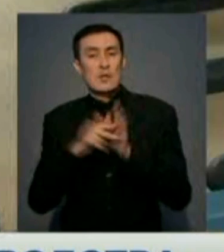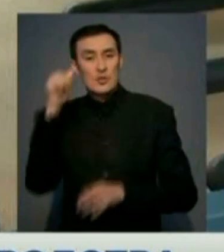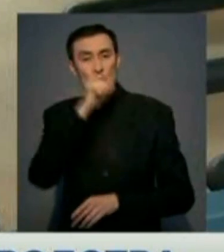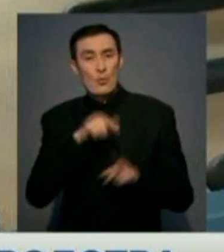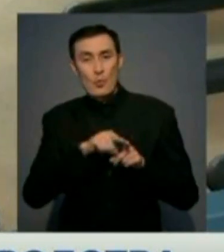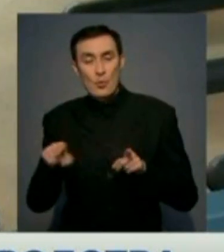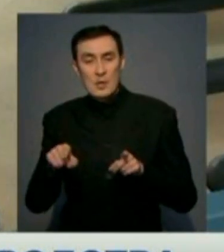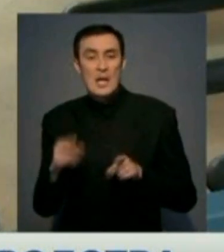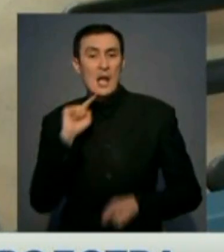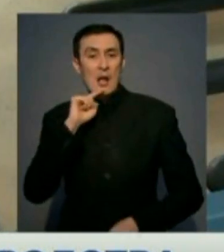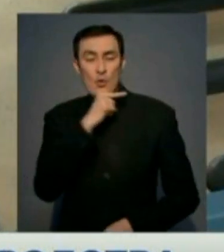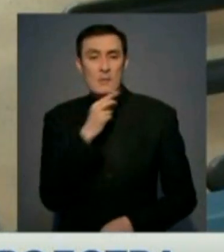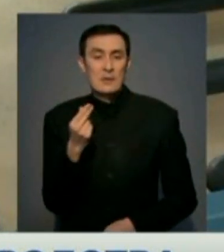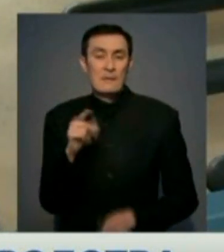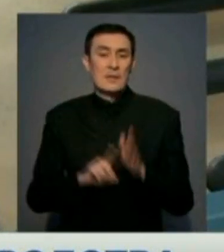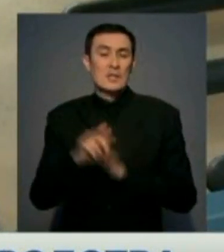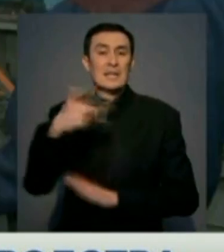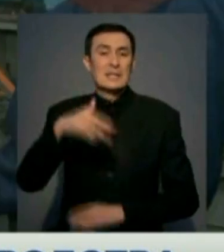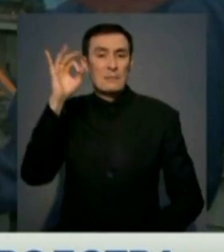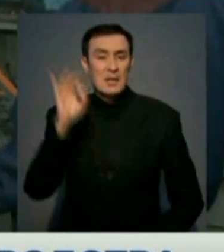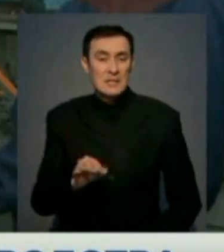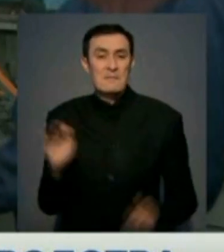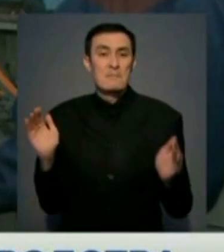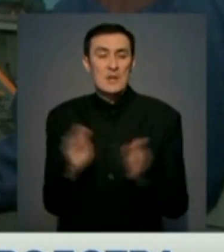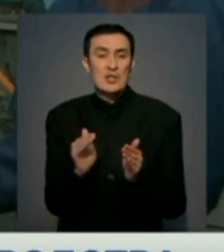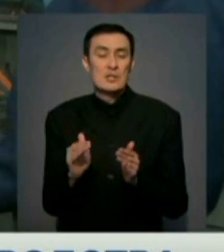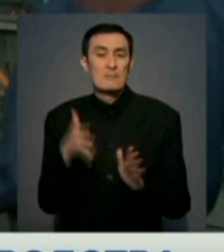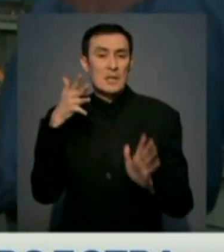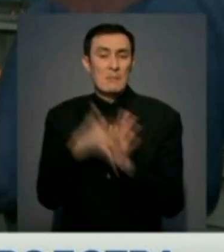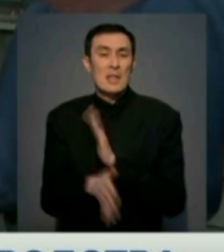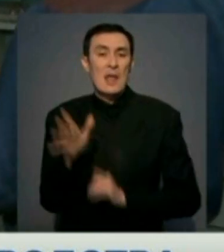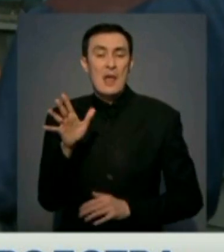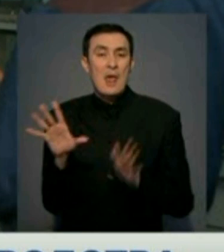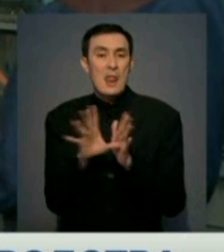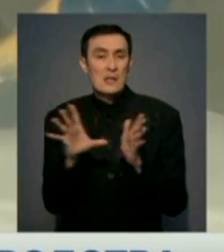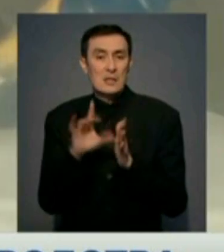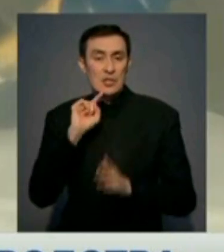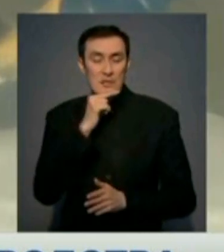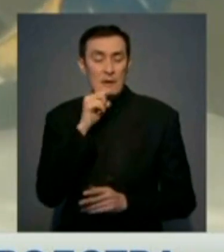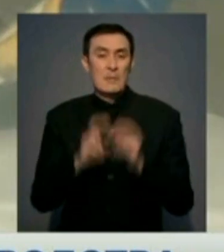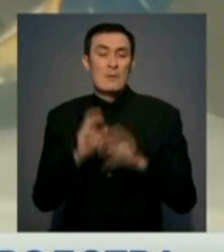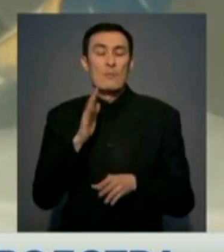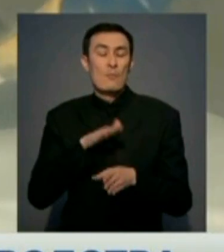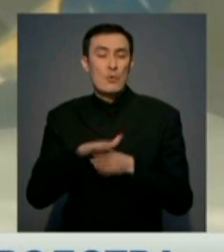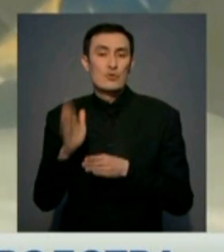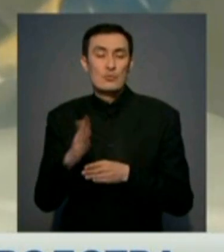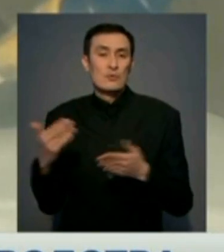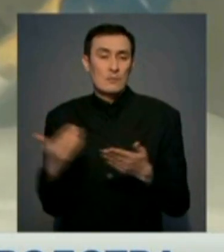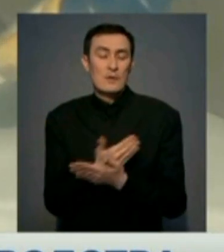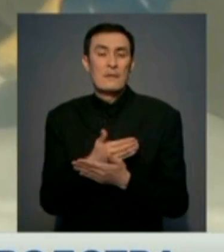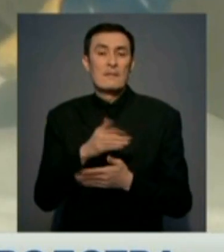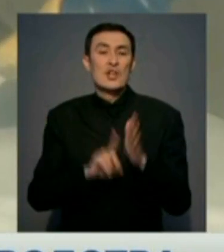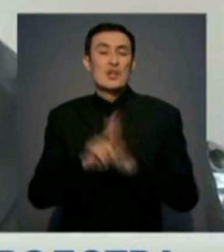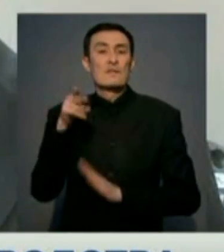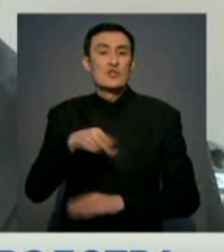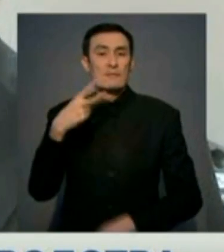2017-2018 годы заметна экономия. Здесь стали на 30% меньше потреблять электричество. В целом предприятие будет полностью оцифровано к началу